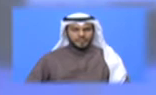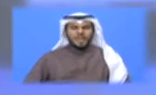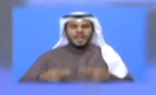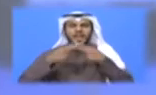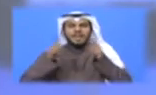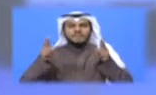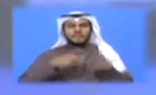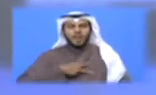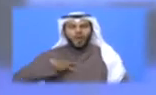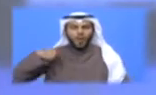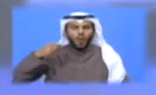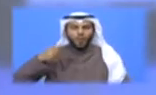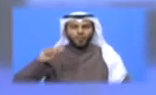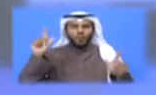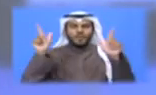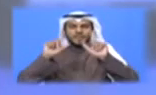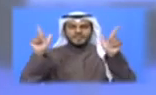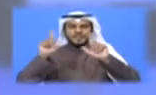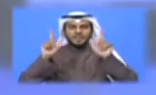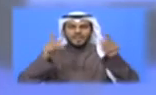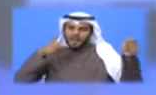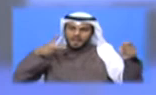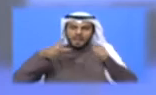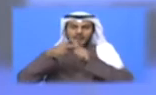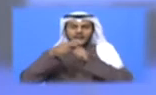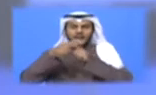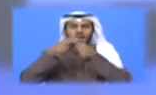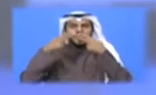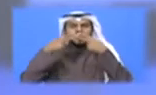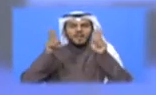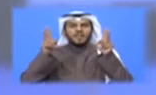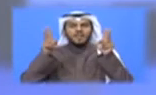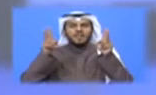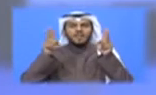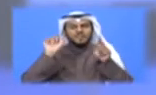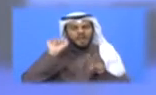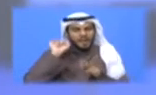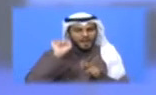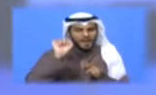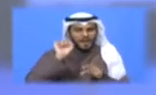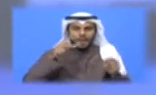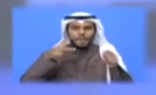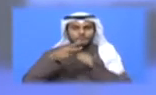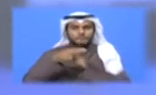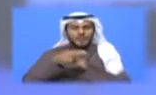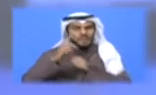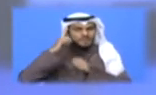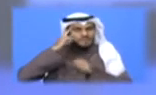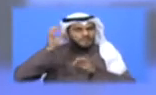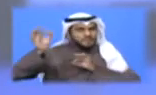افتتح وزير الإعلام ووزير الدولة لشؤون الشباب الشيخ سلمان صباح السالم الحمود الصباح معرض تصميم